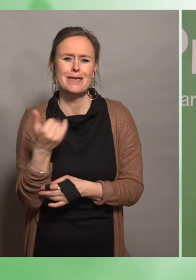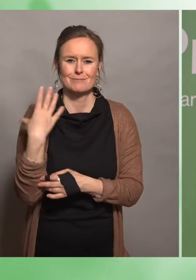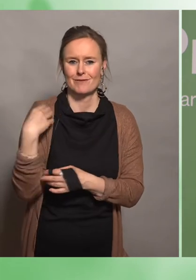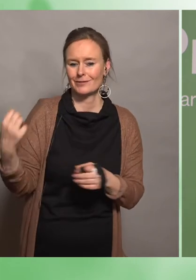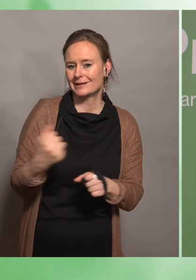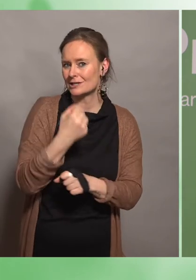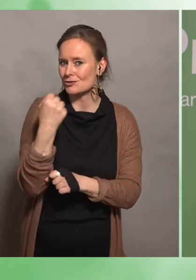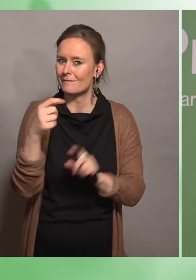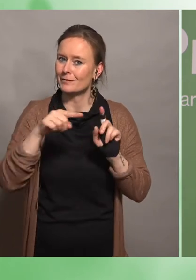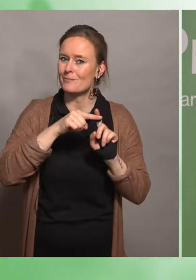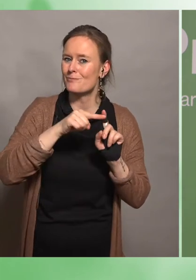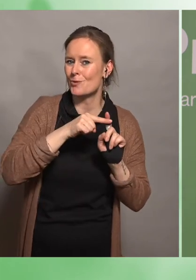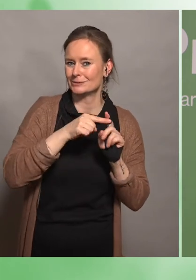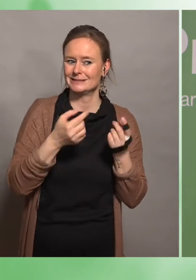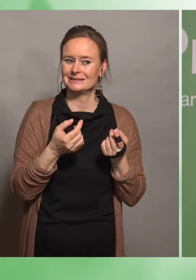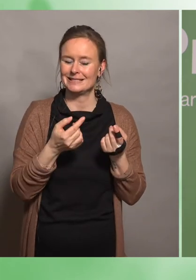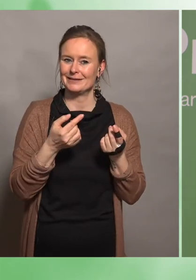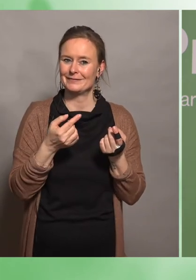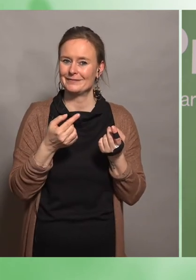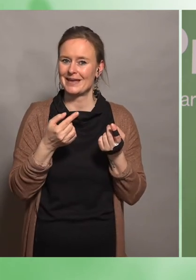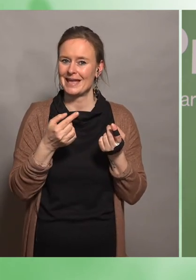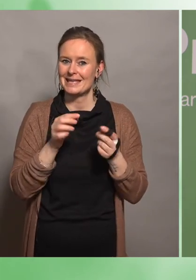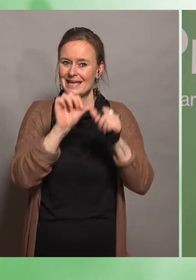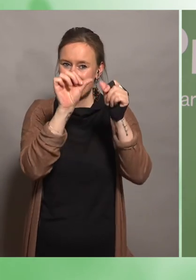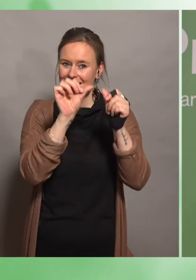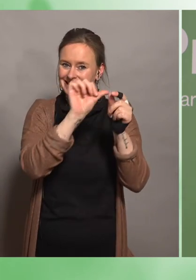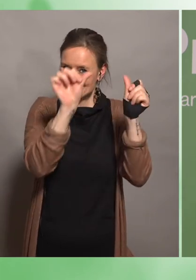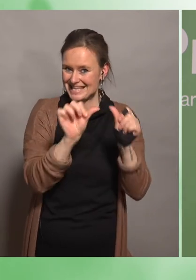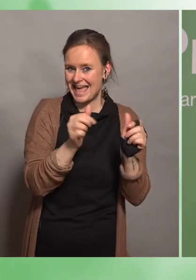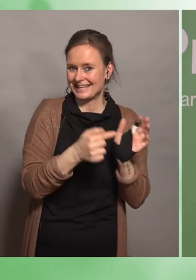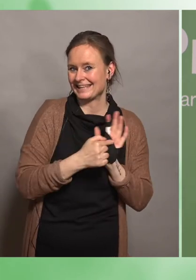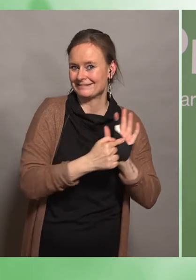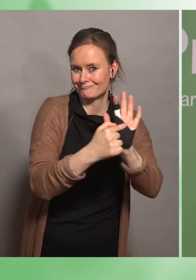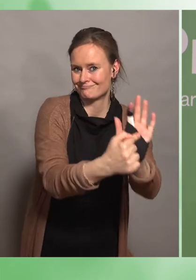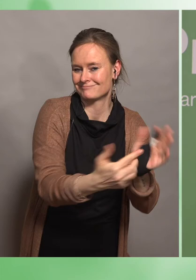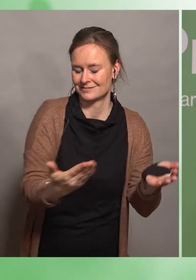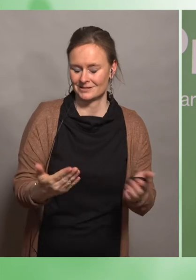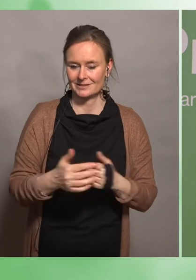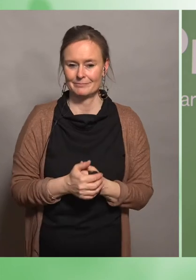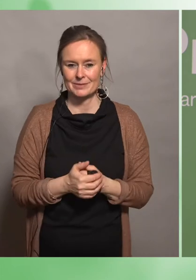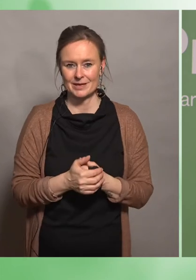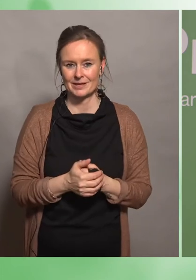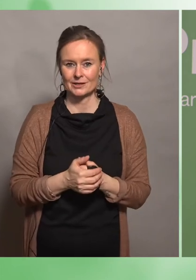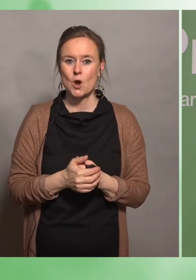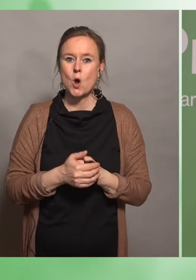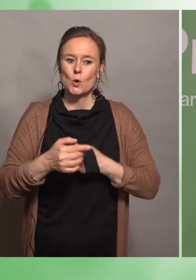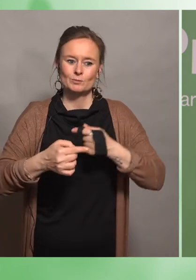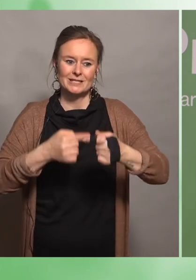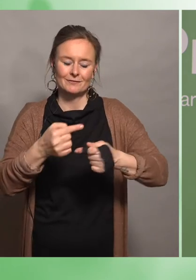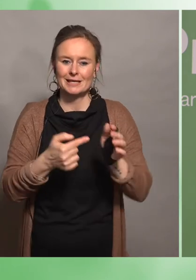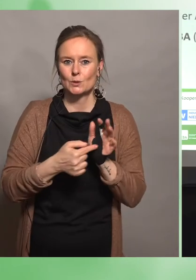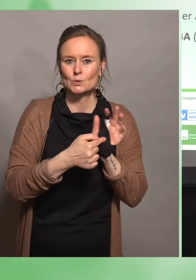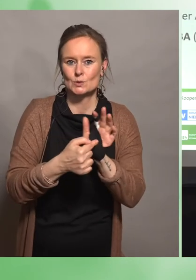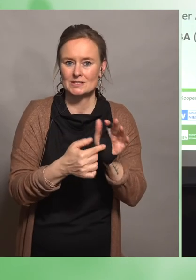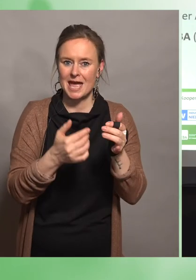positive Akzente zu setzen, um eben die Inklusion von Menschen mit Behinderung in den Arbeitsmarkt zu forcieren. In